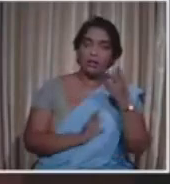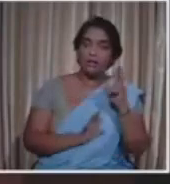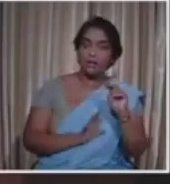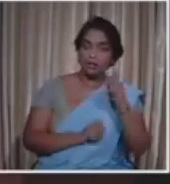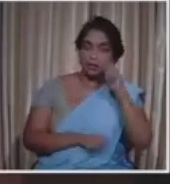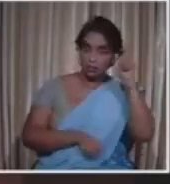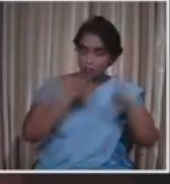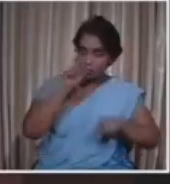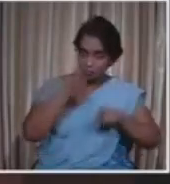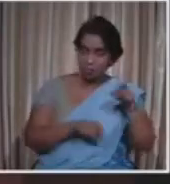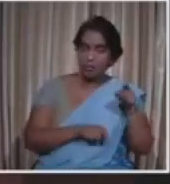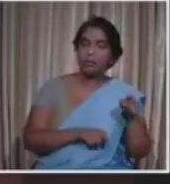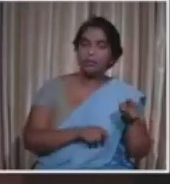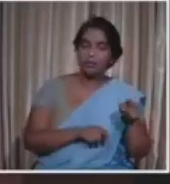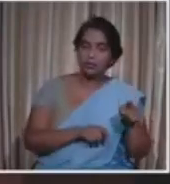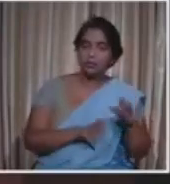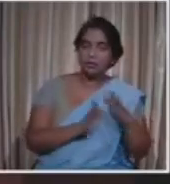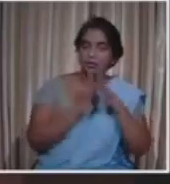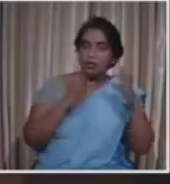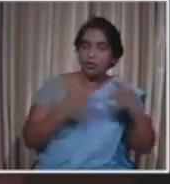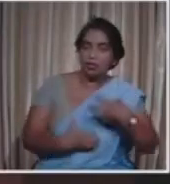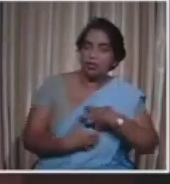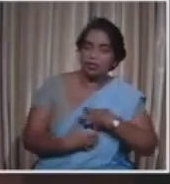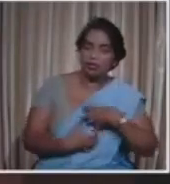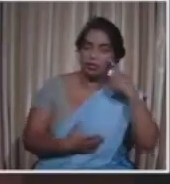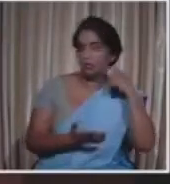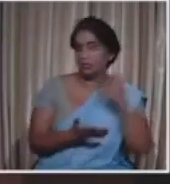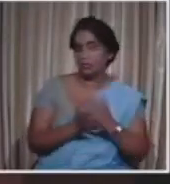ජනතාව අන්ත දුකින් පෙළෙන